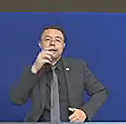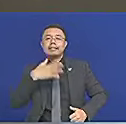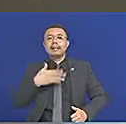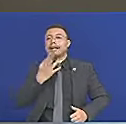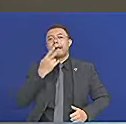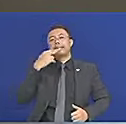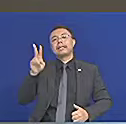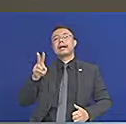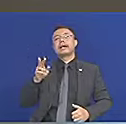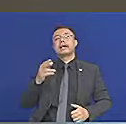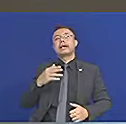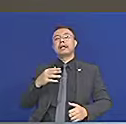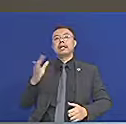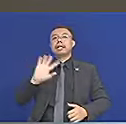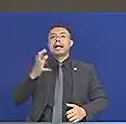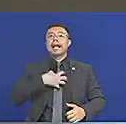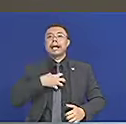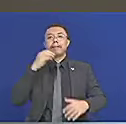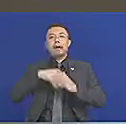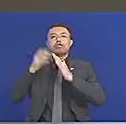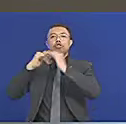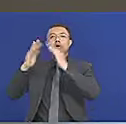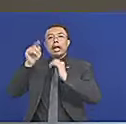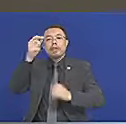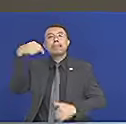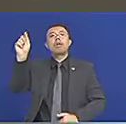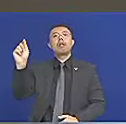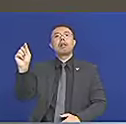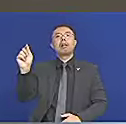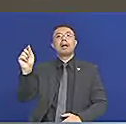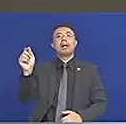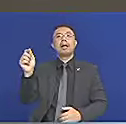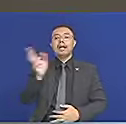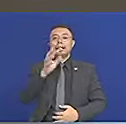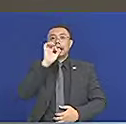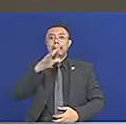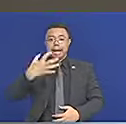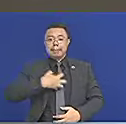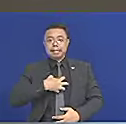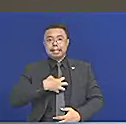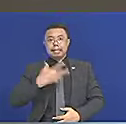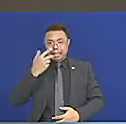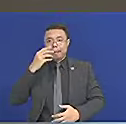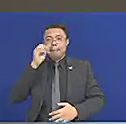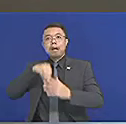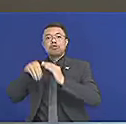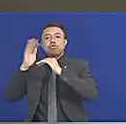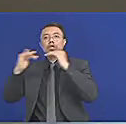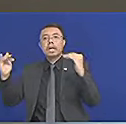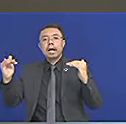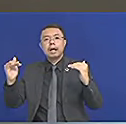yakin masuk surga. Itu benar. Jangan yakin-yakin masuk surga.